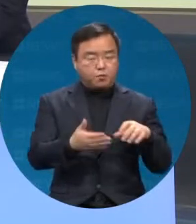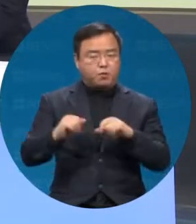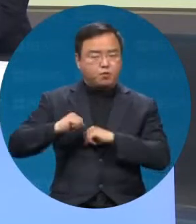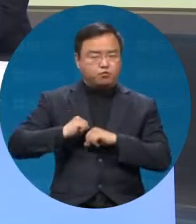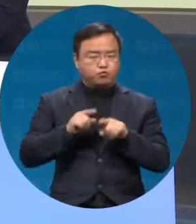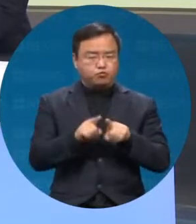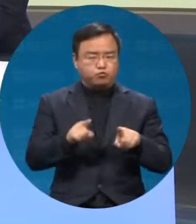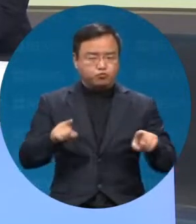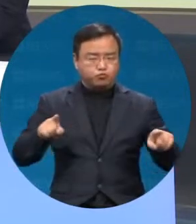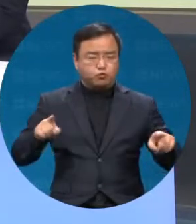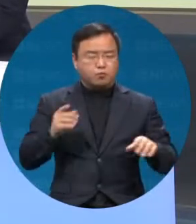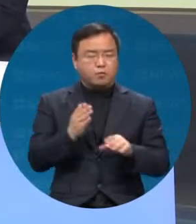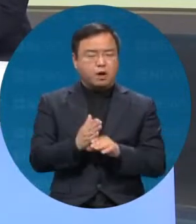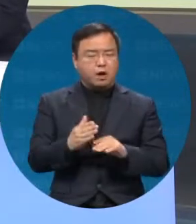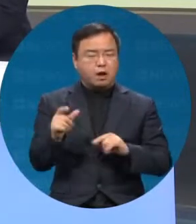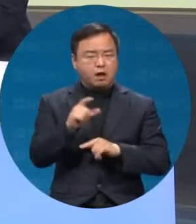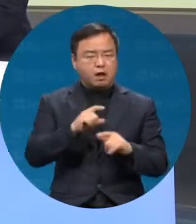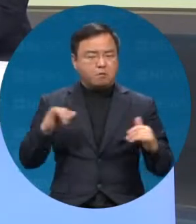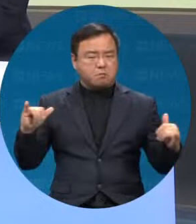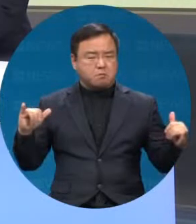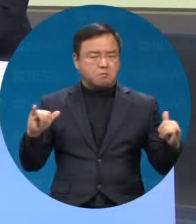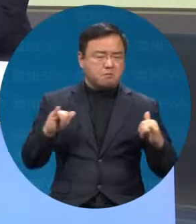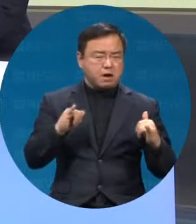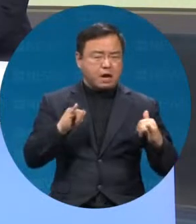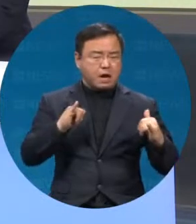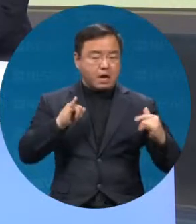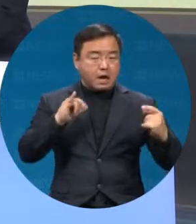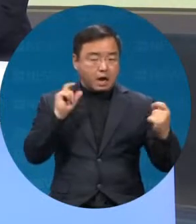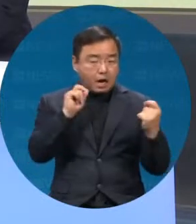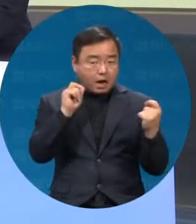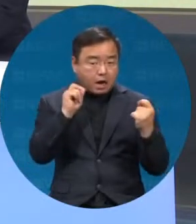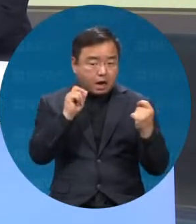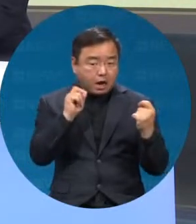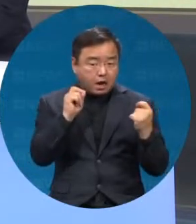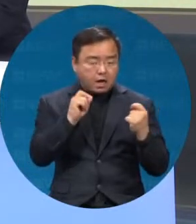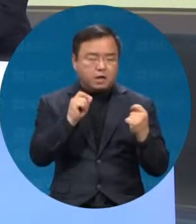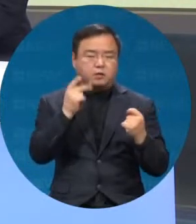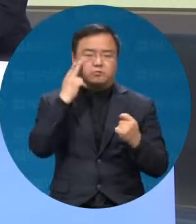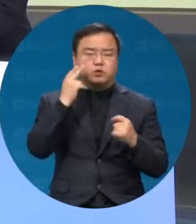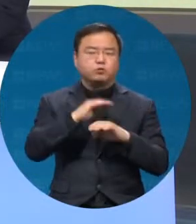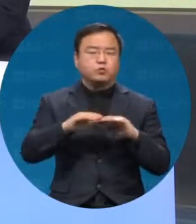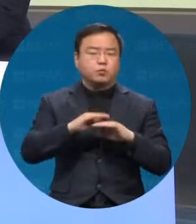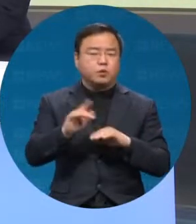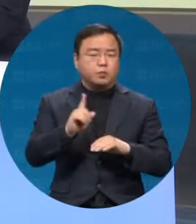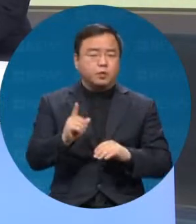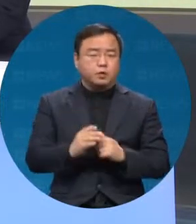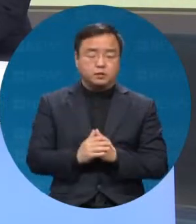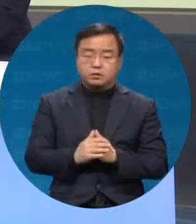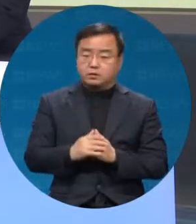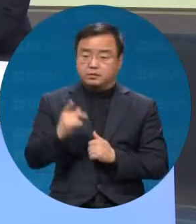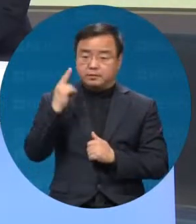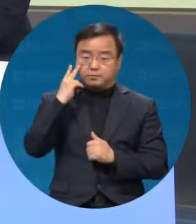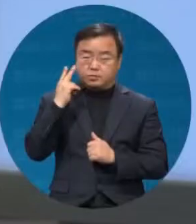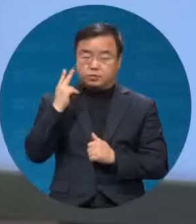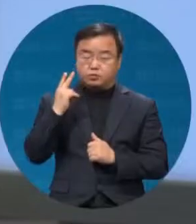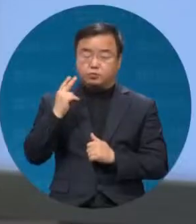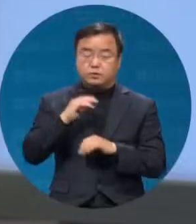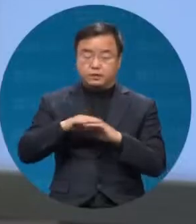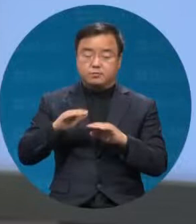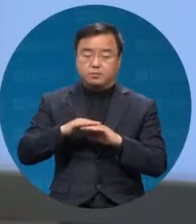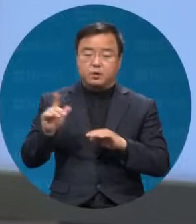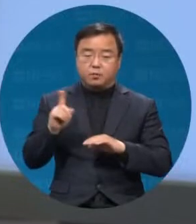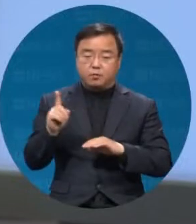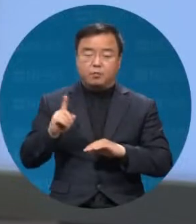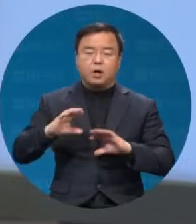일촉즉발의 상황이라고 봐야 될 텐데 이에 따른 미국의 대처가 시작이 됐습니다 그렇습니다 양국의 외교장관 회담 에 대한